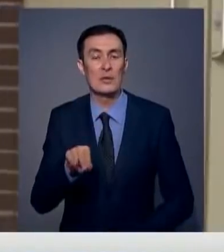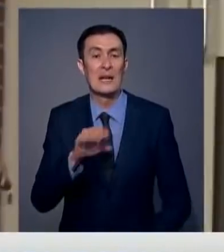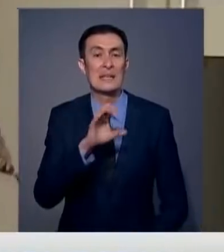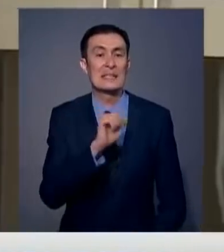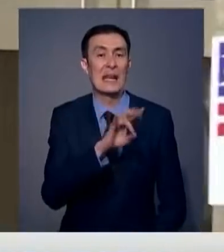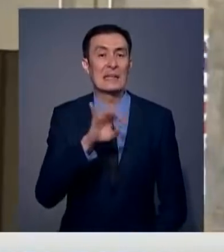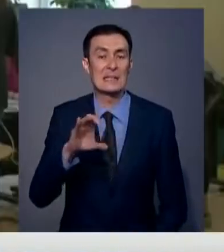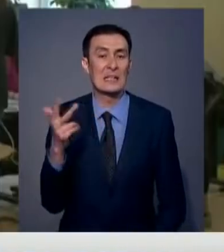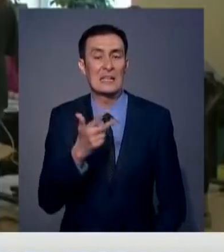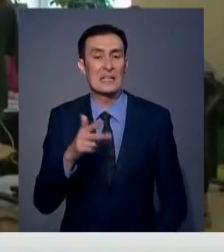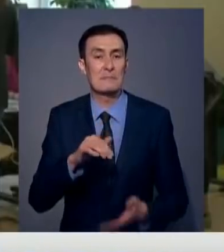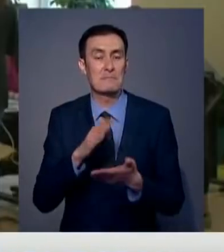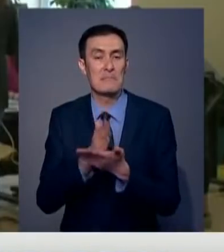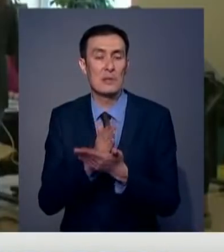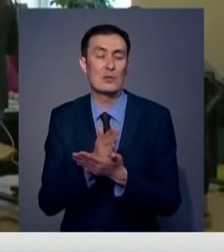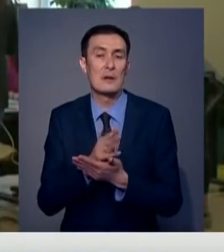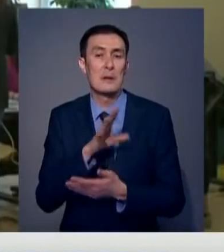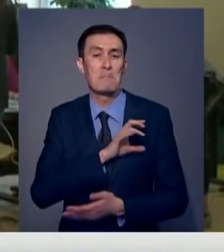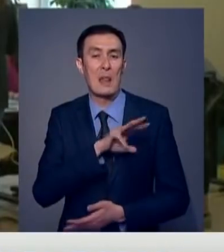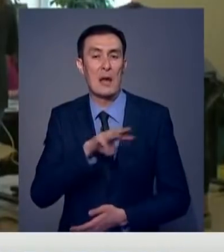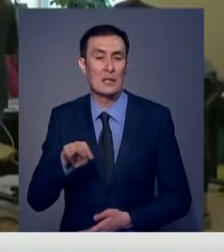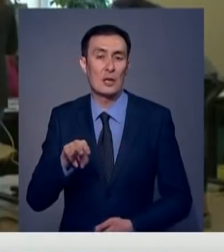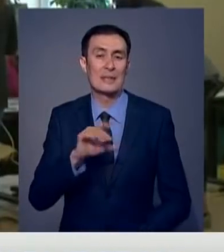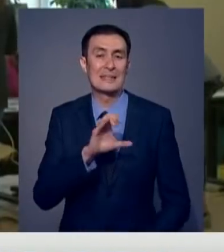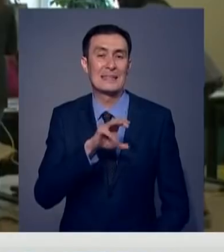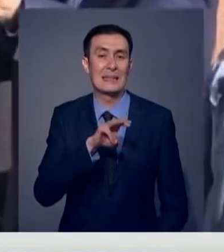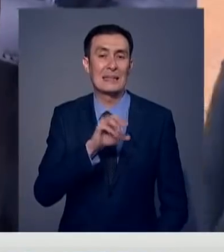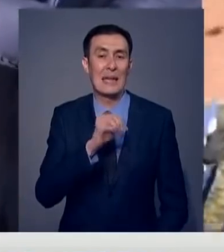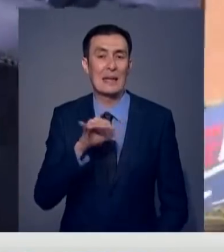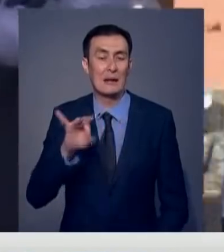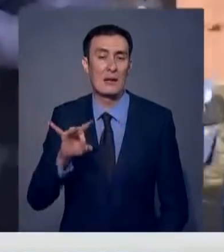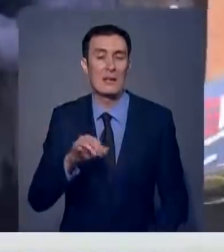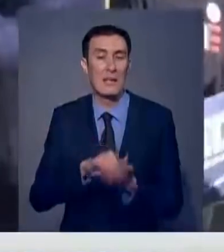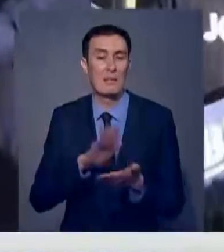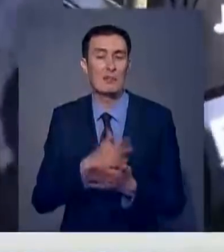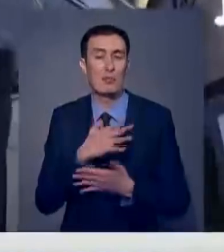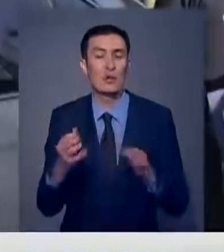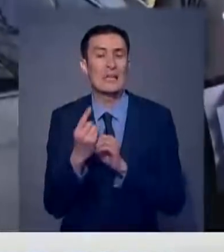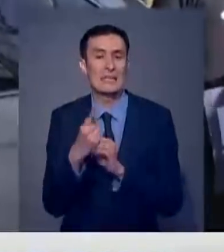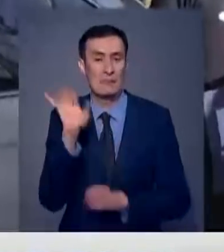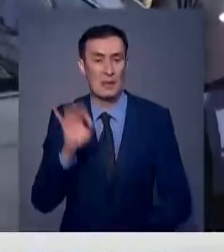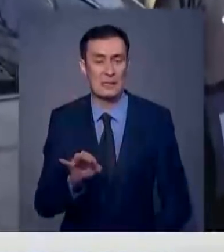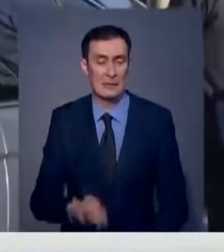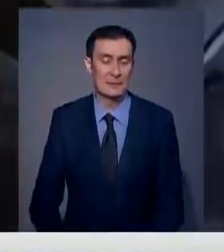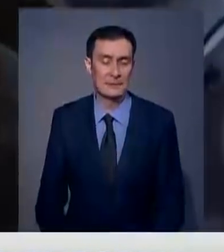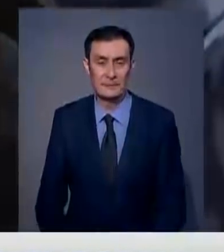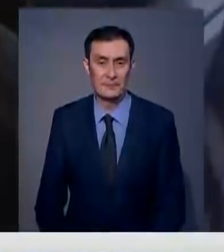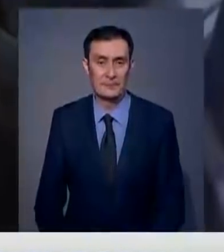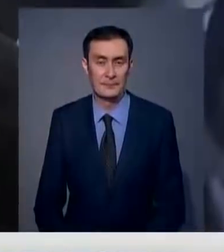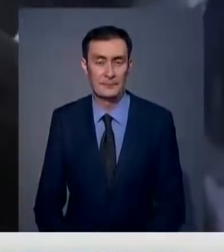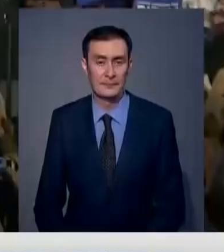Сандерс. На третьей строчке расположился миллиардер Том Стейер, набравший свыше 11%.